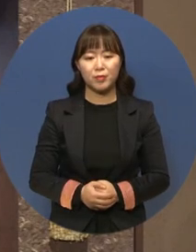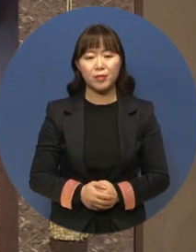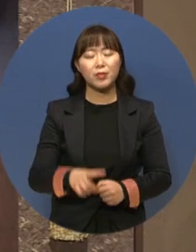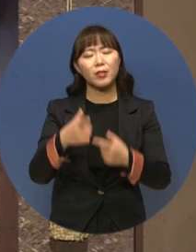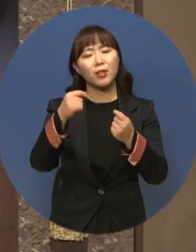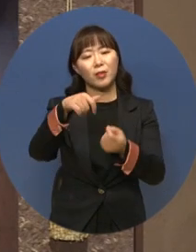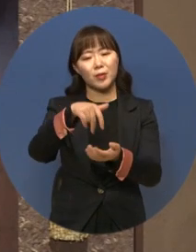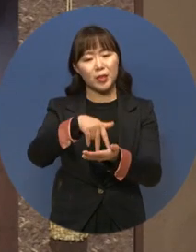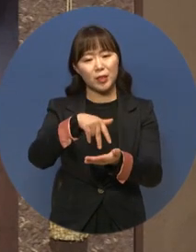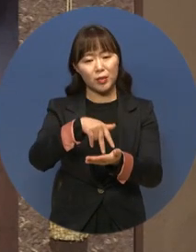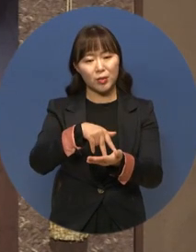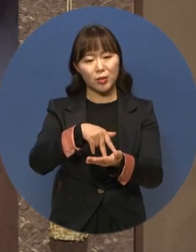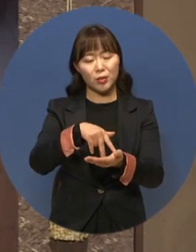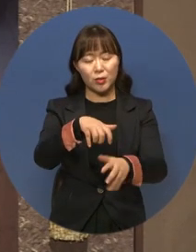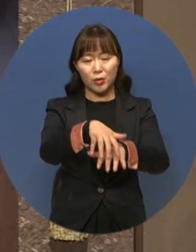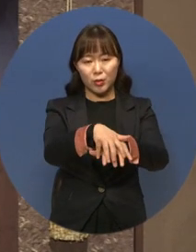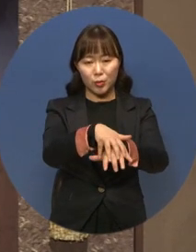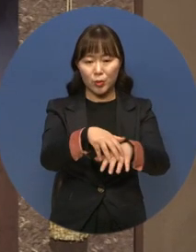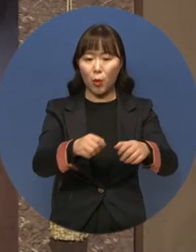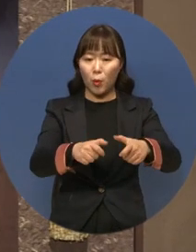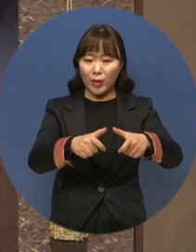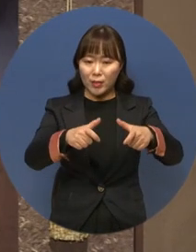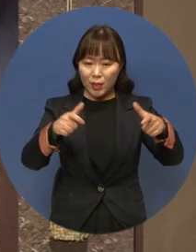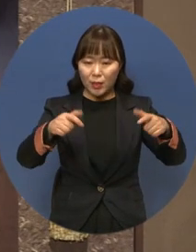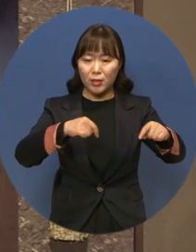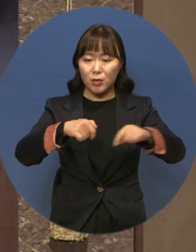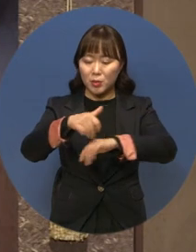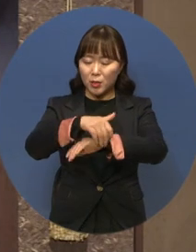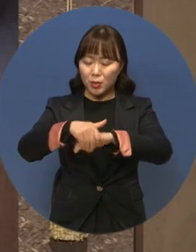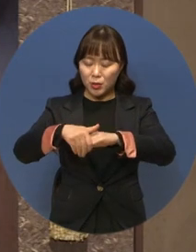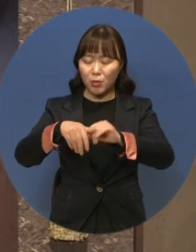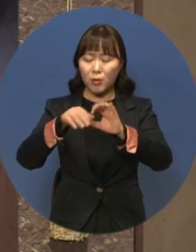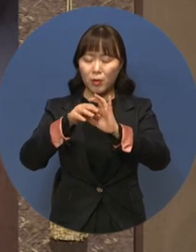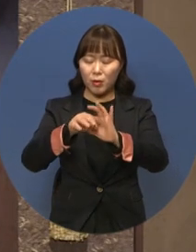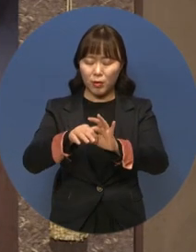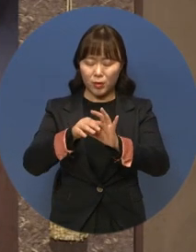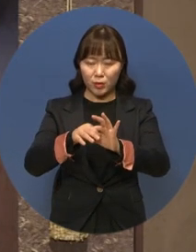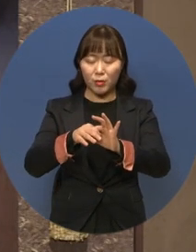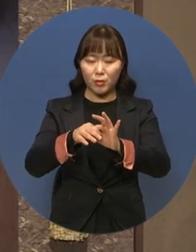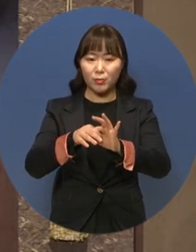측면에서는 그런 이 조직 확장이나 정책적 부분들을